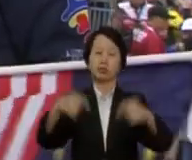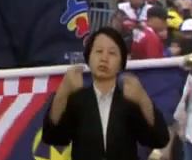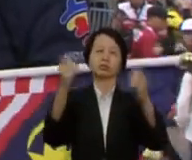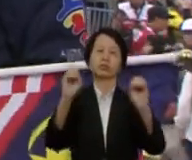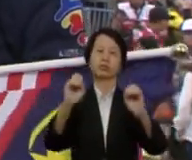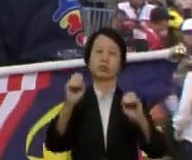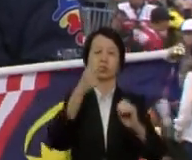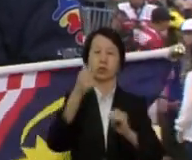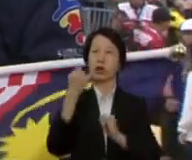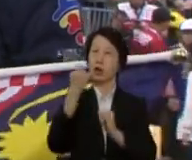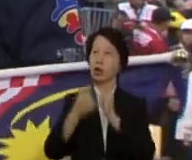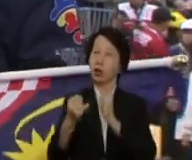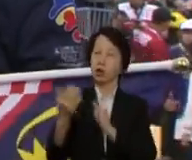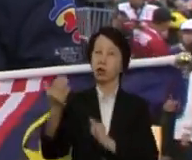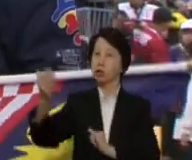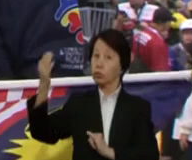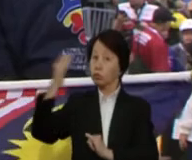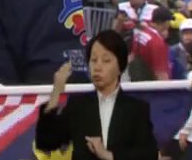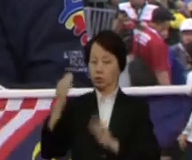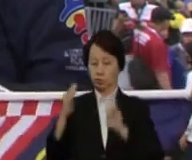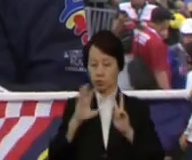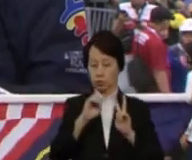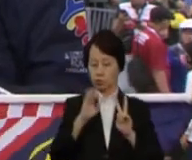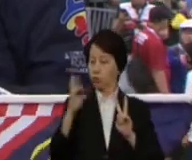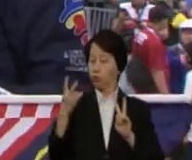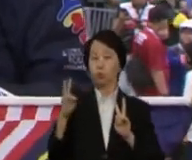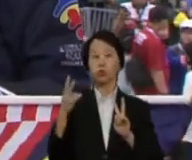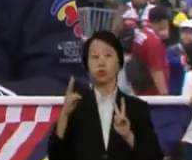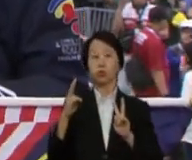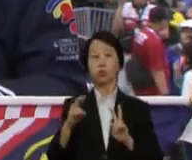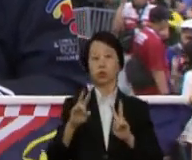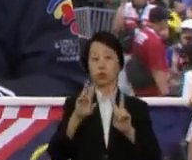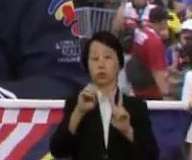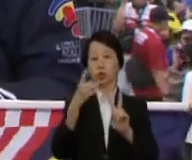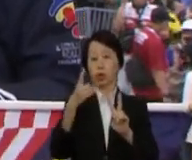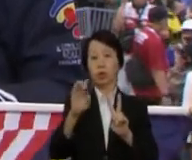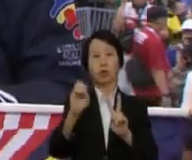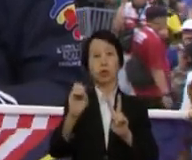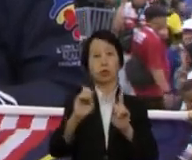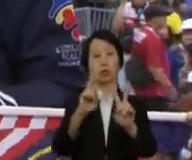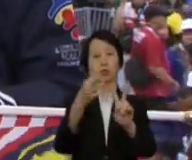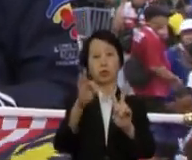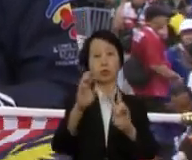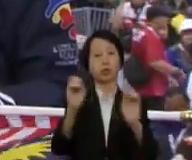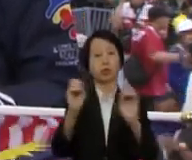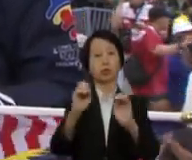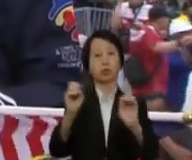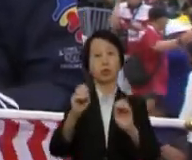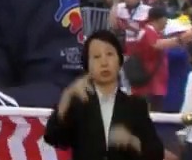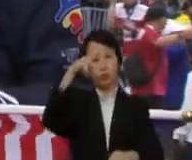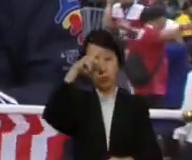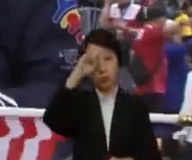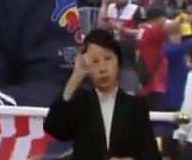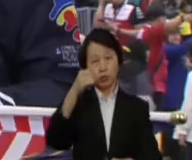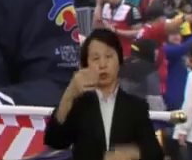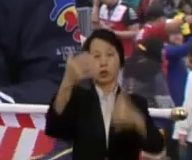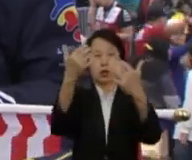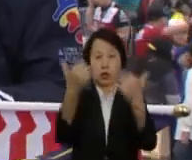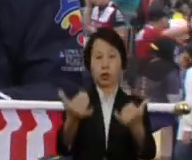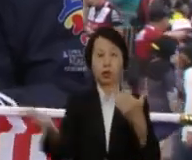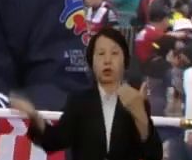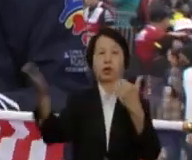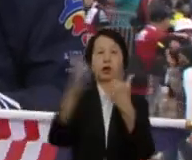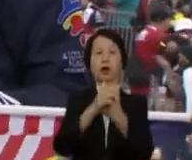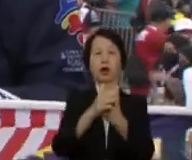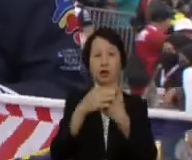ini. Kali terakhir 2017 dan pada 2018 dan 2019 di Dataran Putrajaya. Kali ini